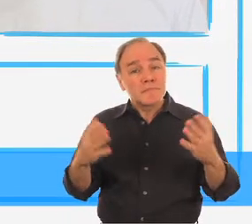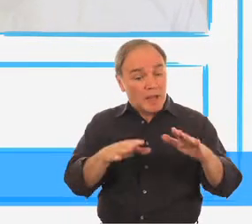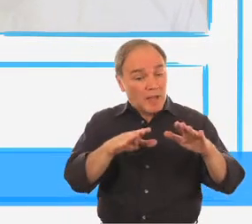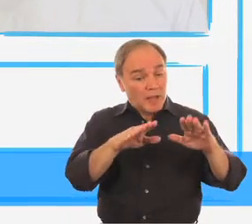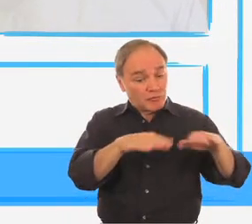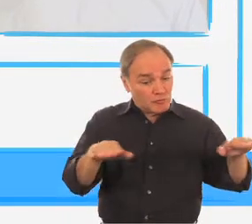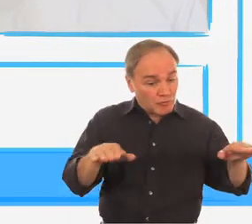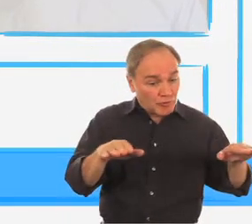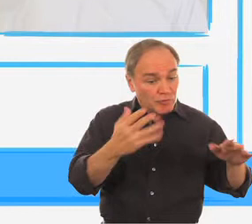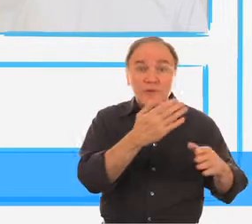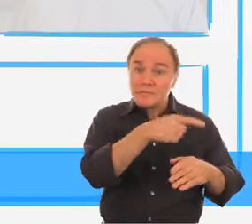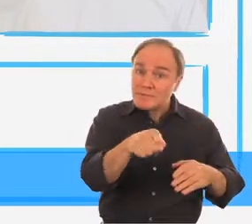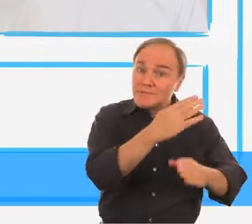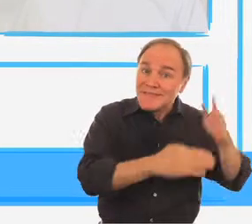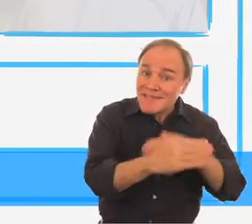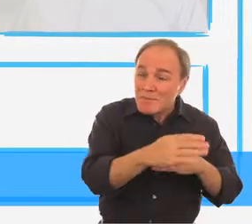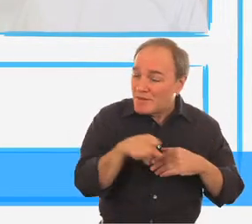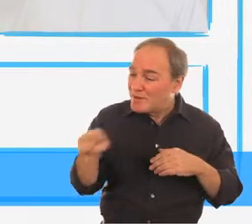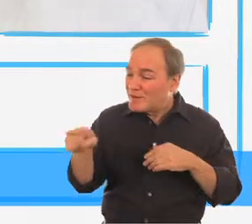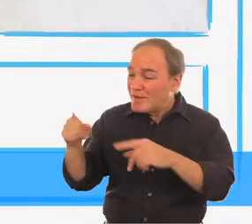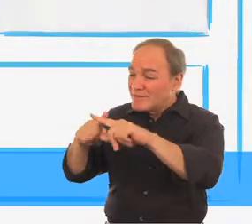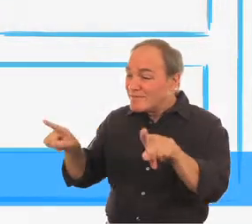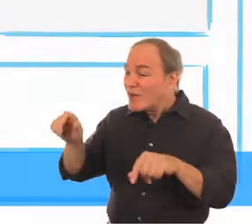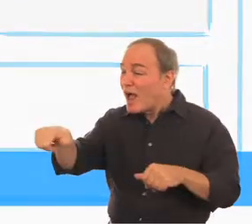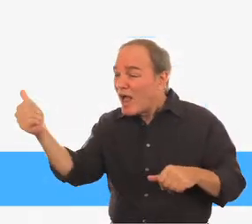handicap, n'utilisez pas le mot normal.